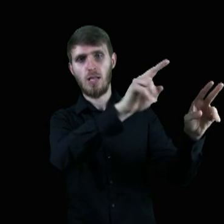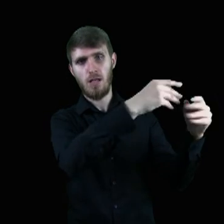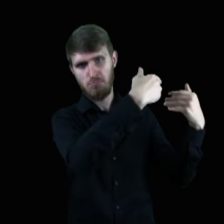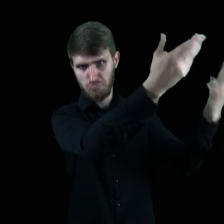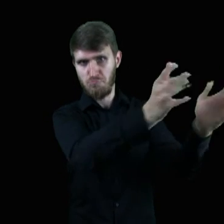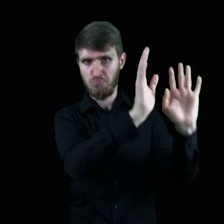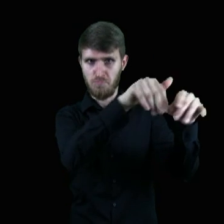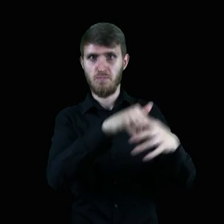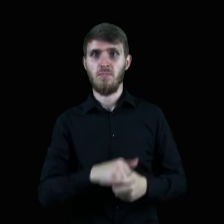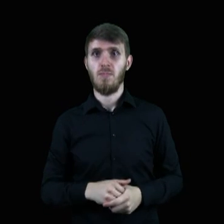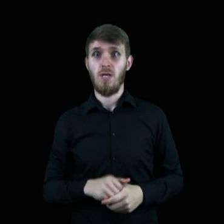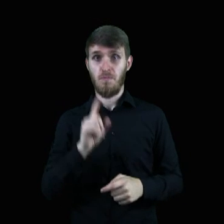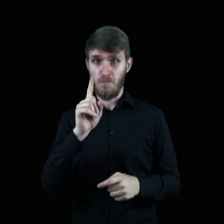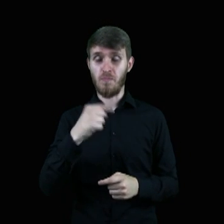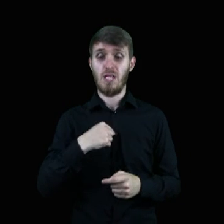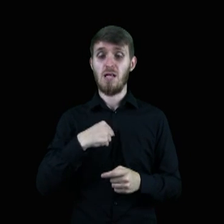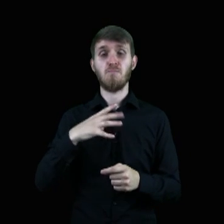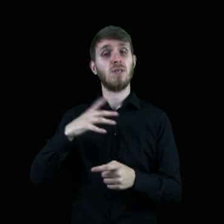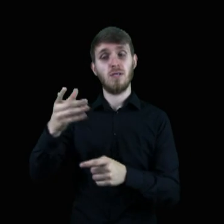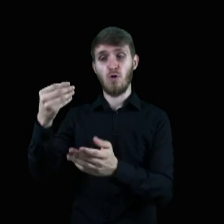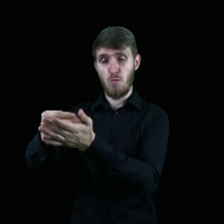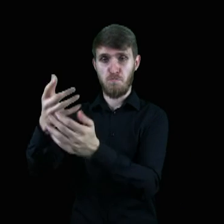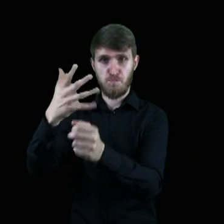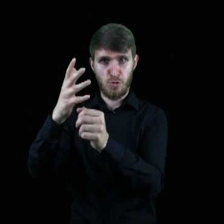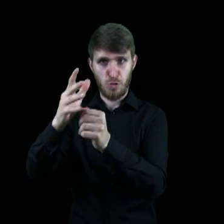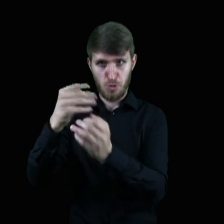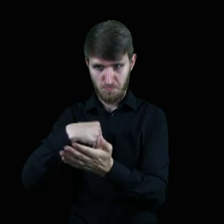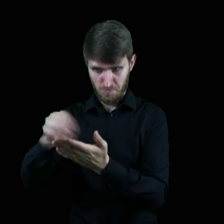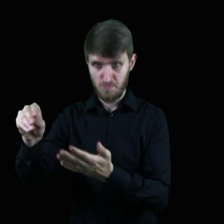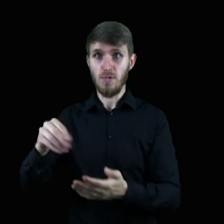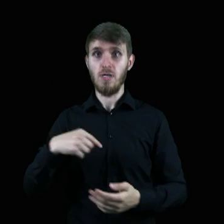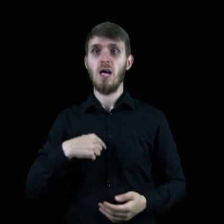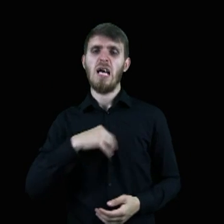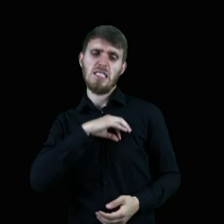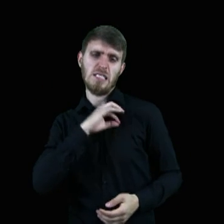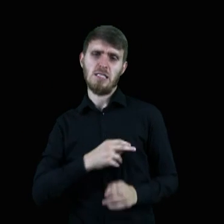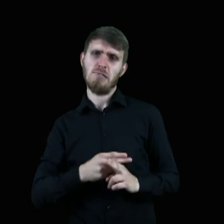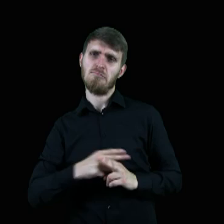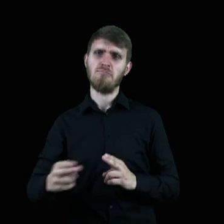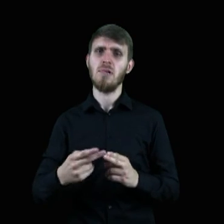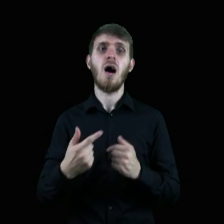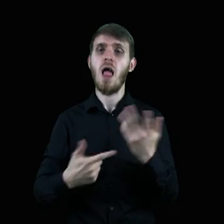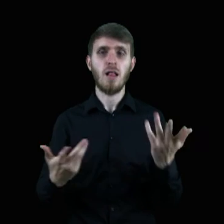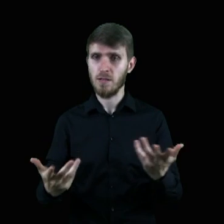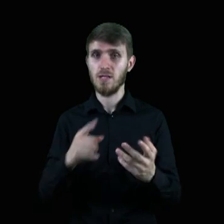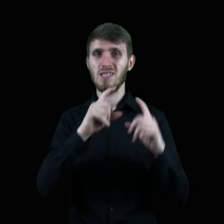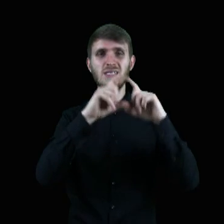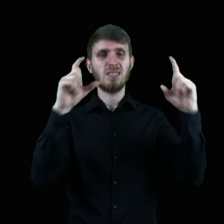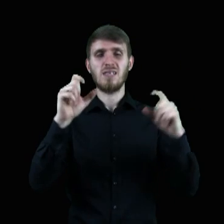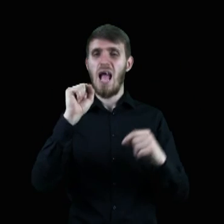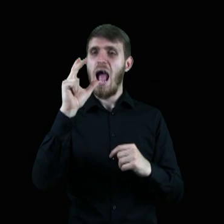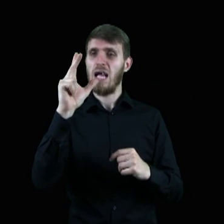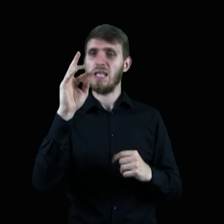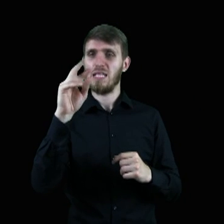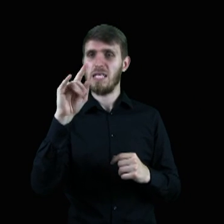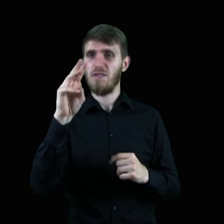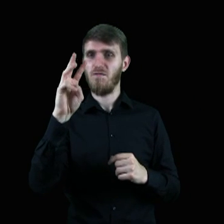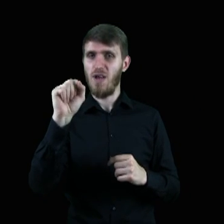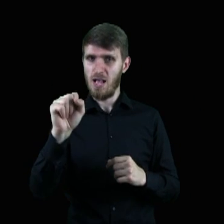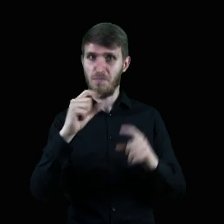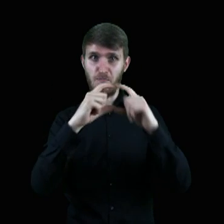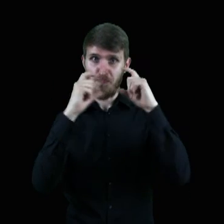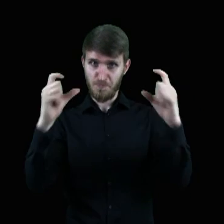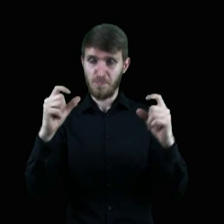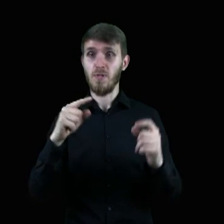na odpowiedni rachunek. Natomiast ponieważ wydałem jedyne